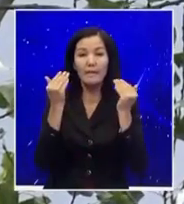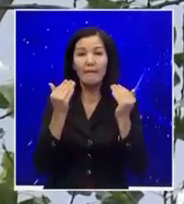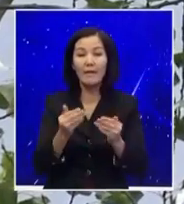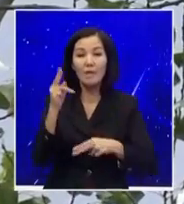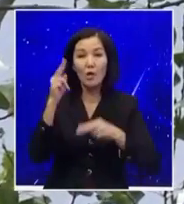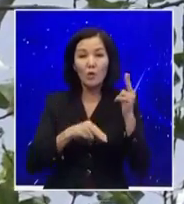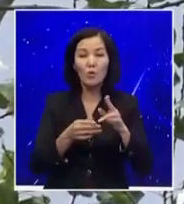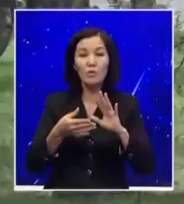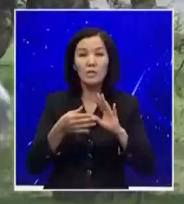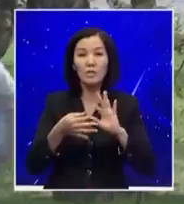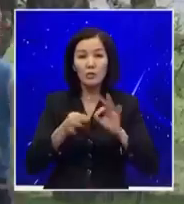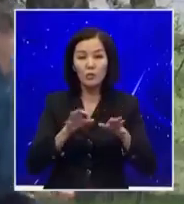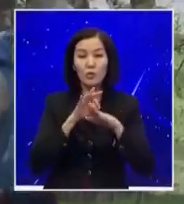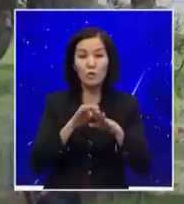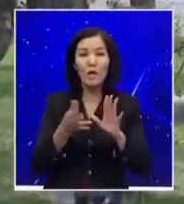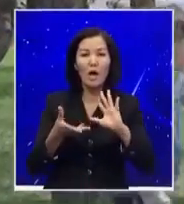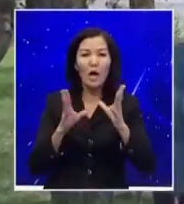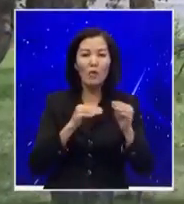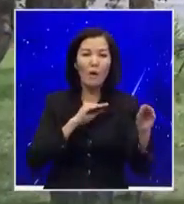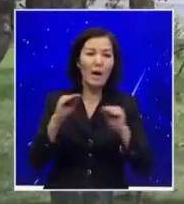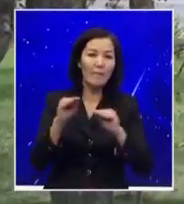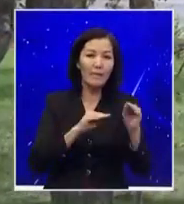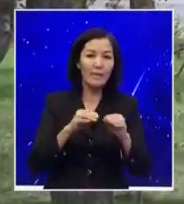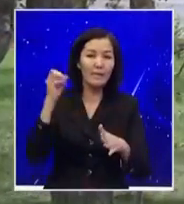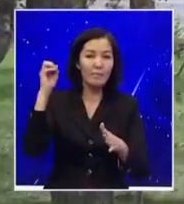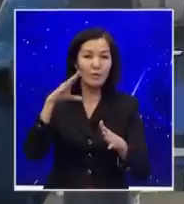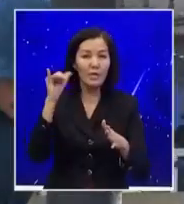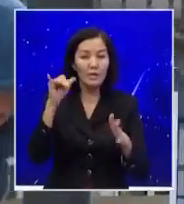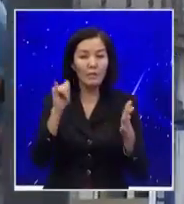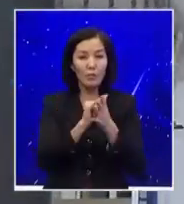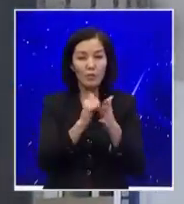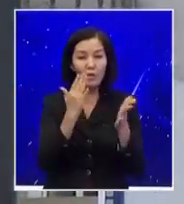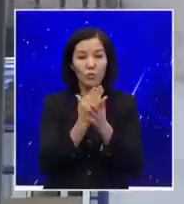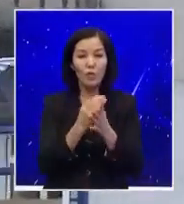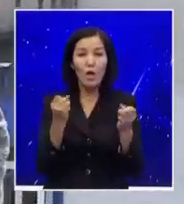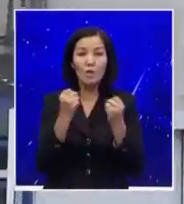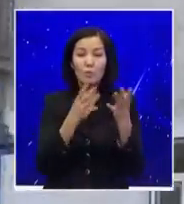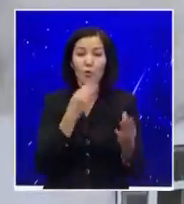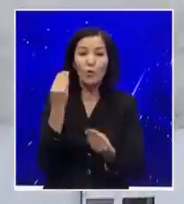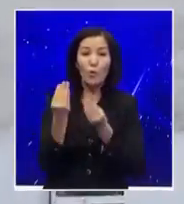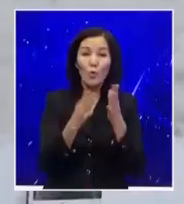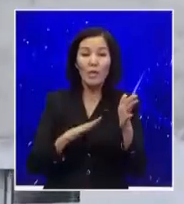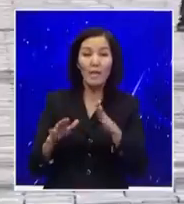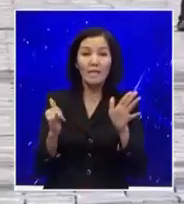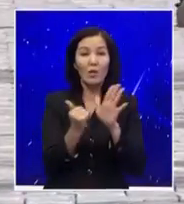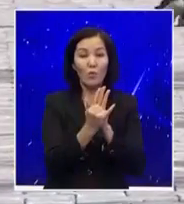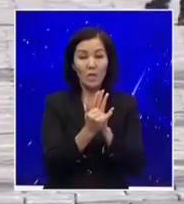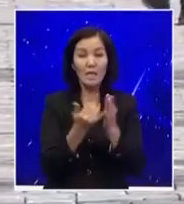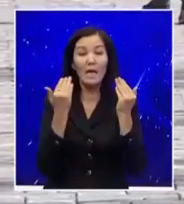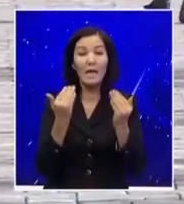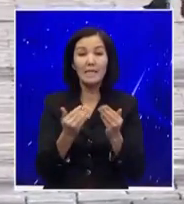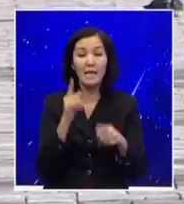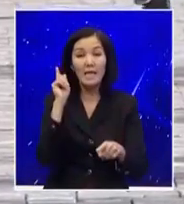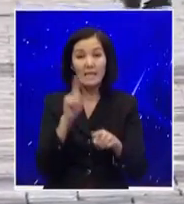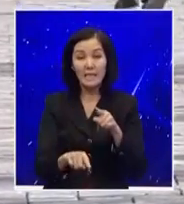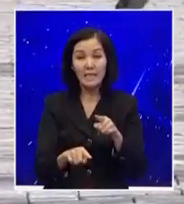жұмыстың нақ қызған шағы, аумағы абаттандырылып, жарық шамдары орнатылуда. Спорттық ойын алаңдары да қойылған. Қысқа уақыттың ішінде ел